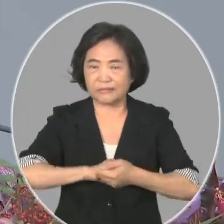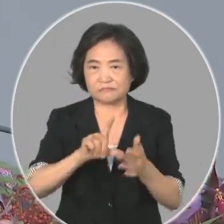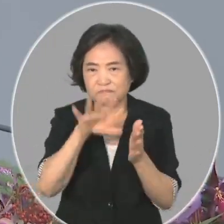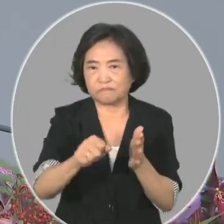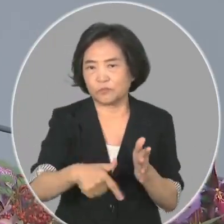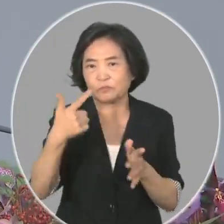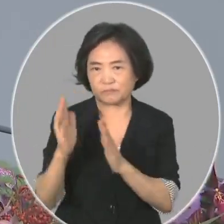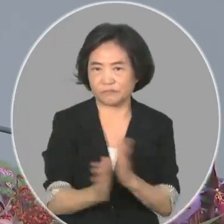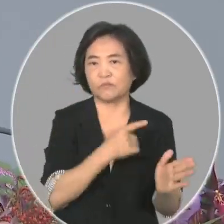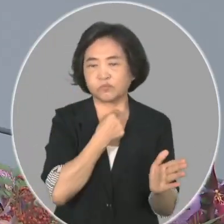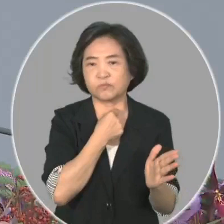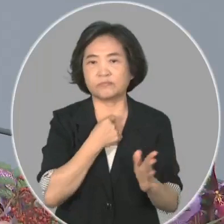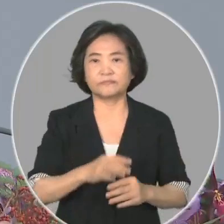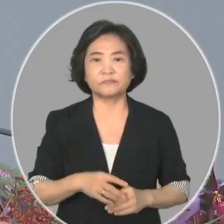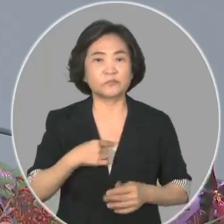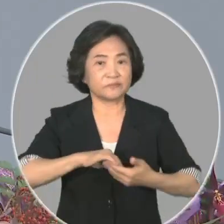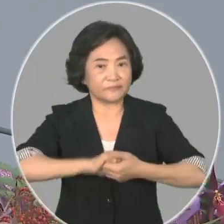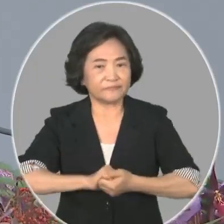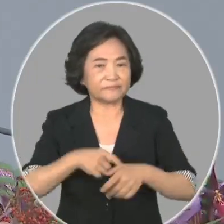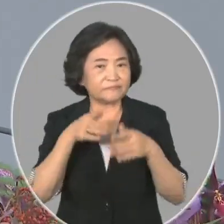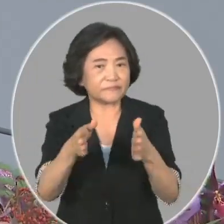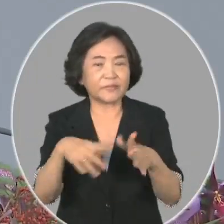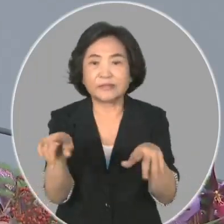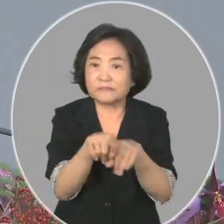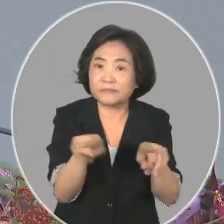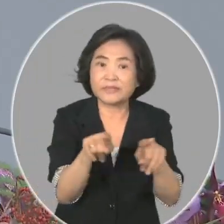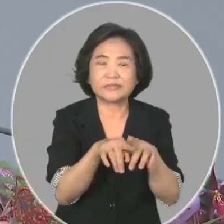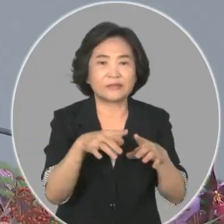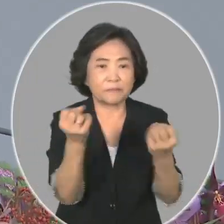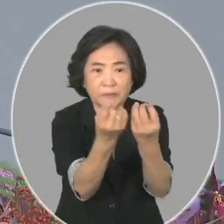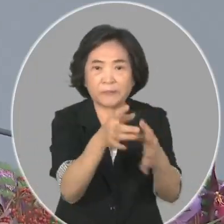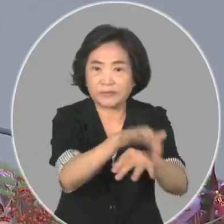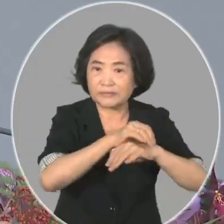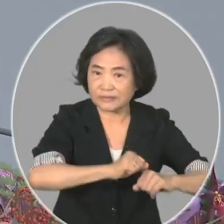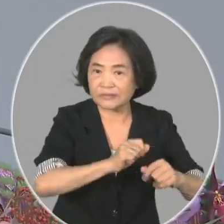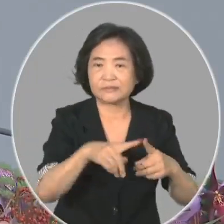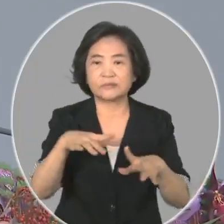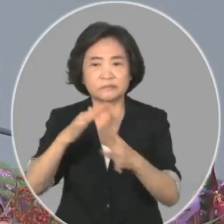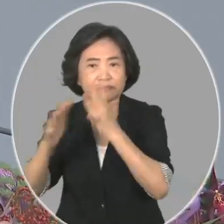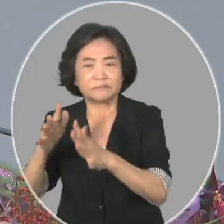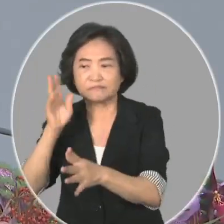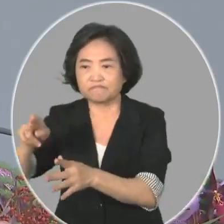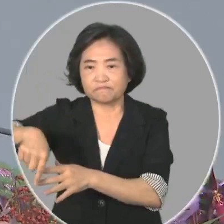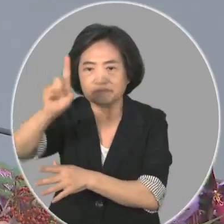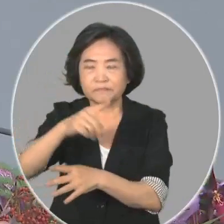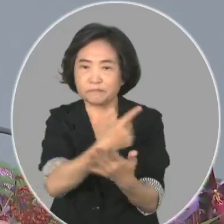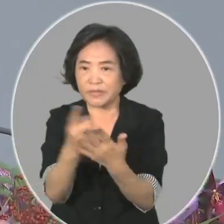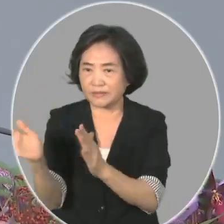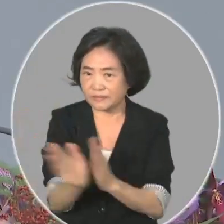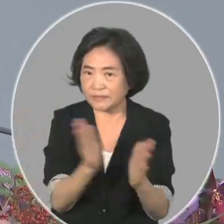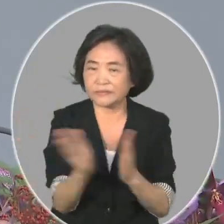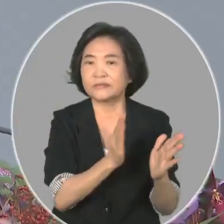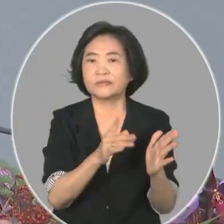我们必须确保，无论是平时救灾，或者是暂时动员，各项韧性的准备、